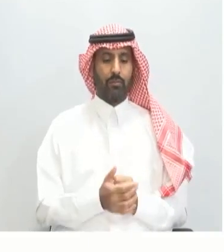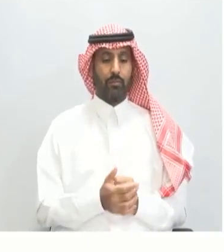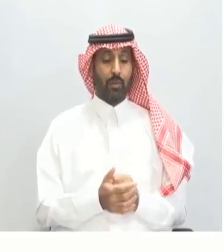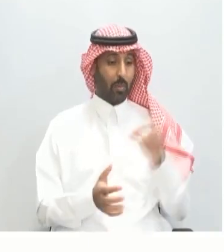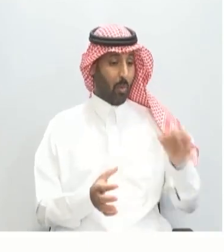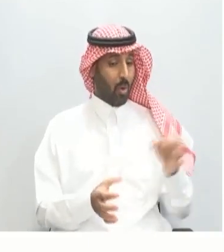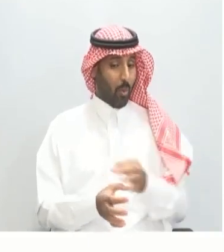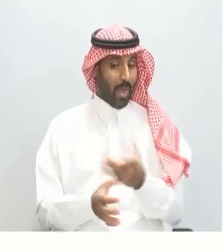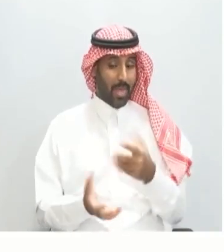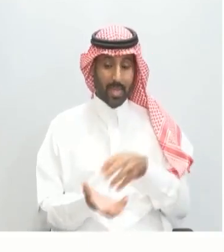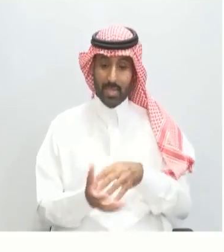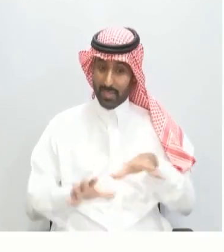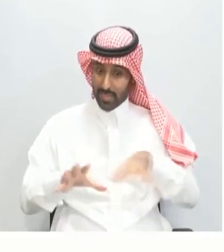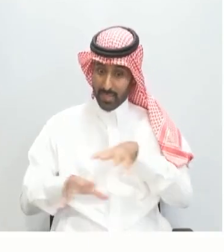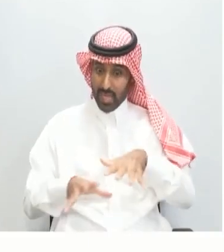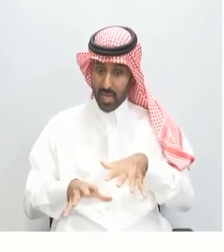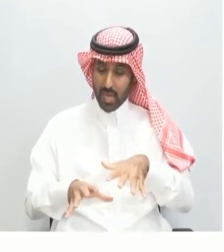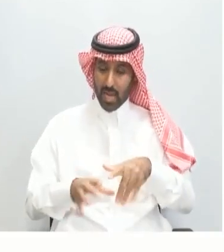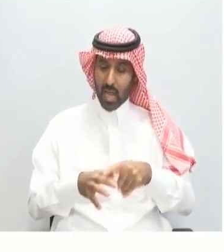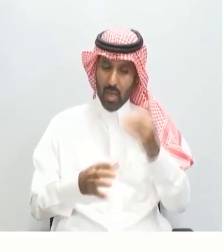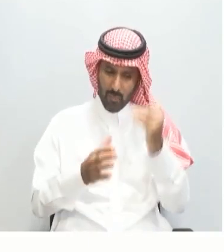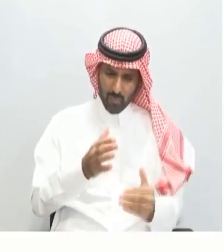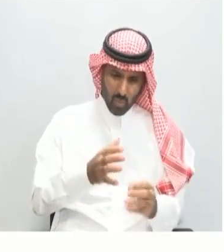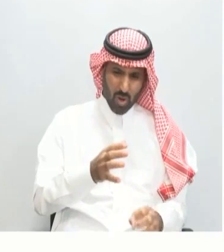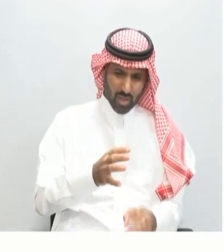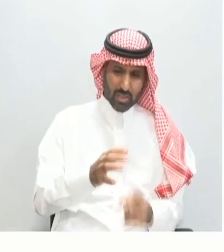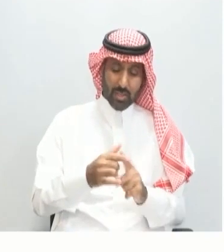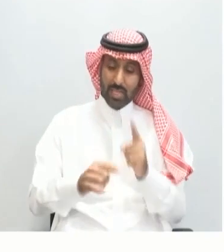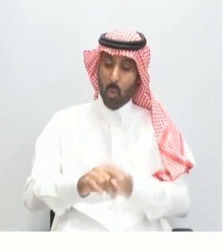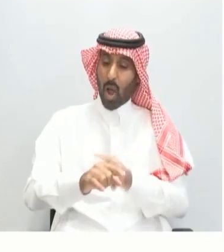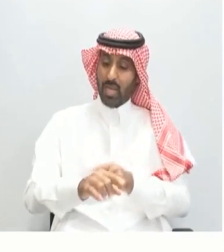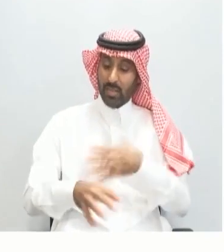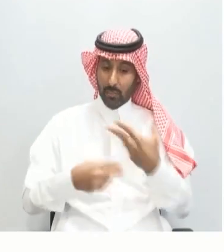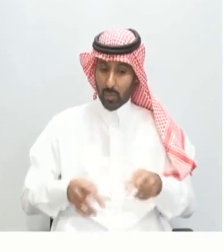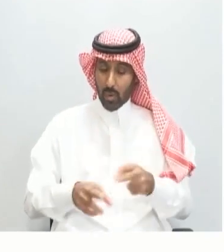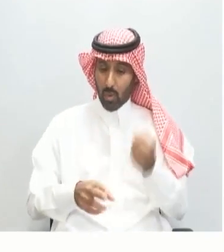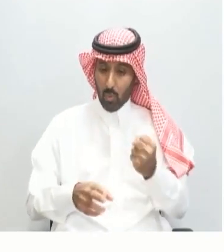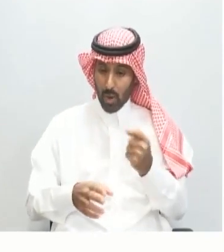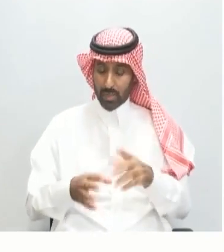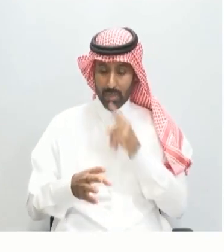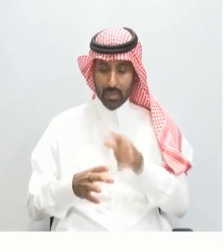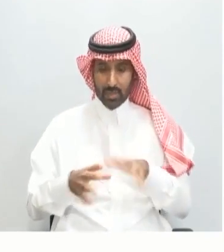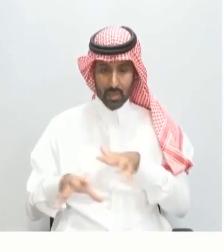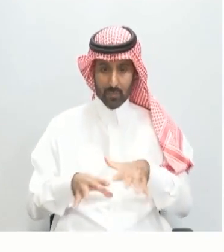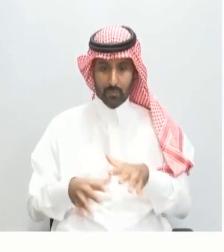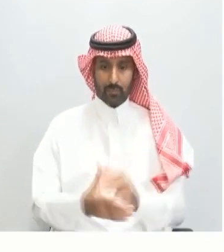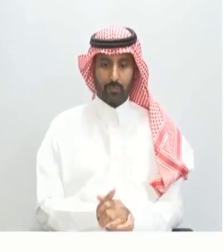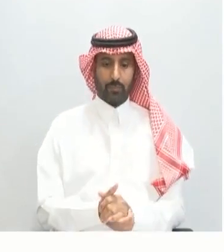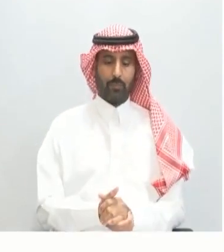موقع الزلزال وعمق الزلزال وثمن حدوث الزلزال وقوه الزلزال